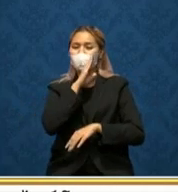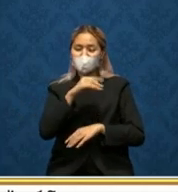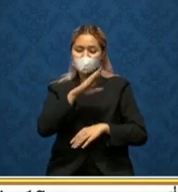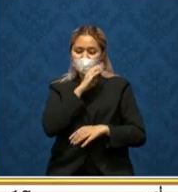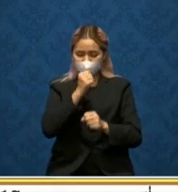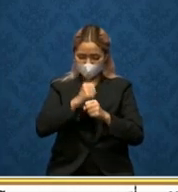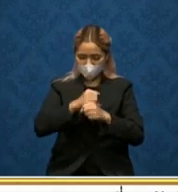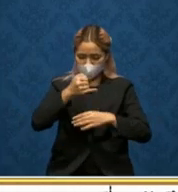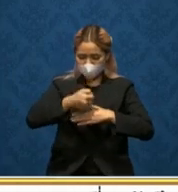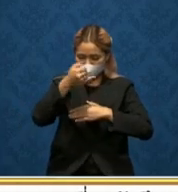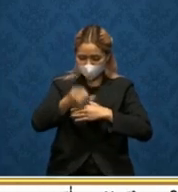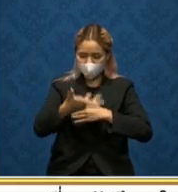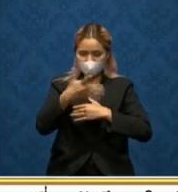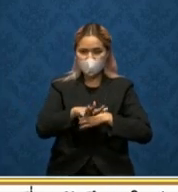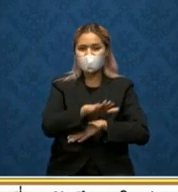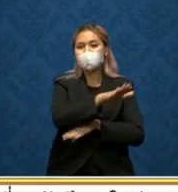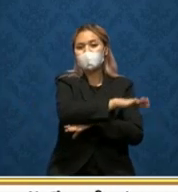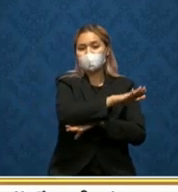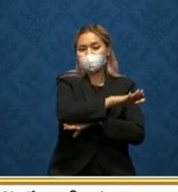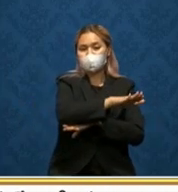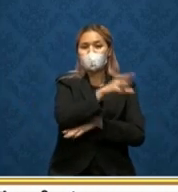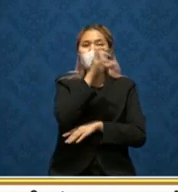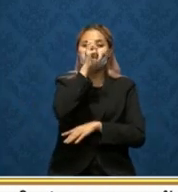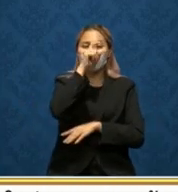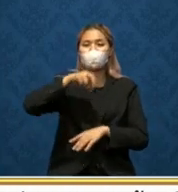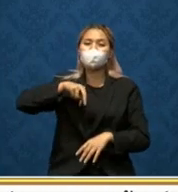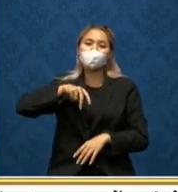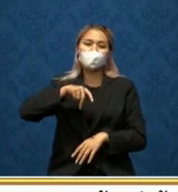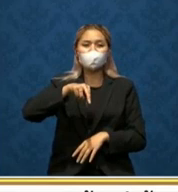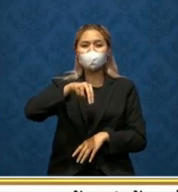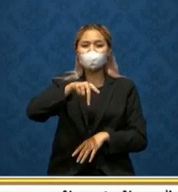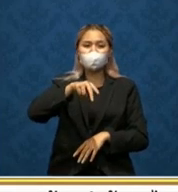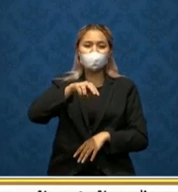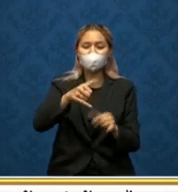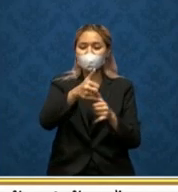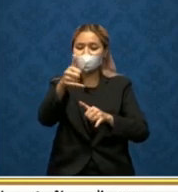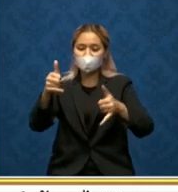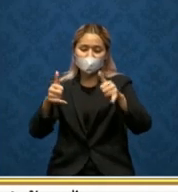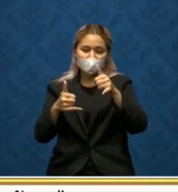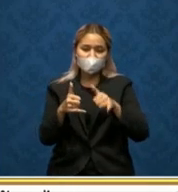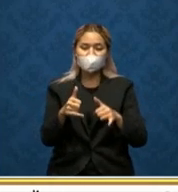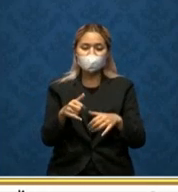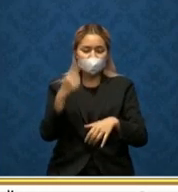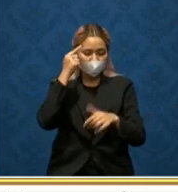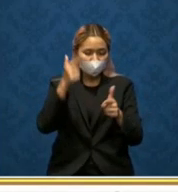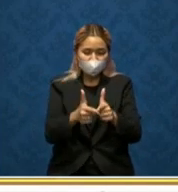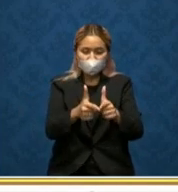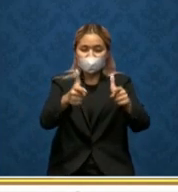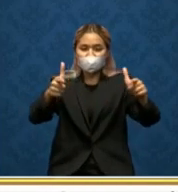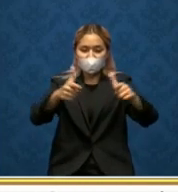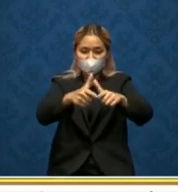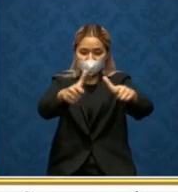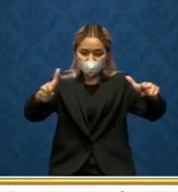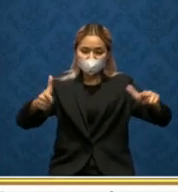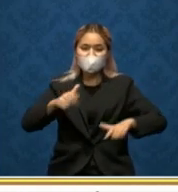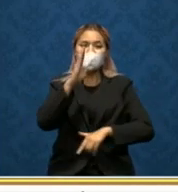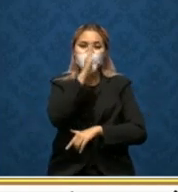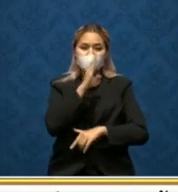ว่ายังไม่อยากกลับบ้านเหงื่อแห้งแล้วก็ลองไปเดินเล่นเทศกาลลานเบียร์ของกองทัพบกดูเขาก็จัดทุกปีจัดแทบจะทั้ง